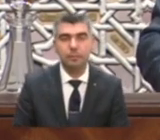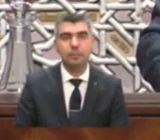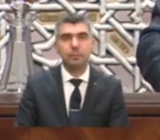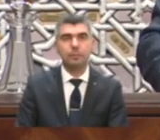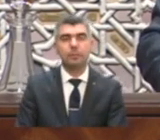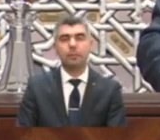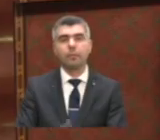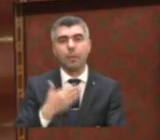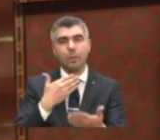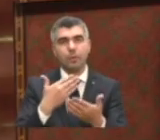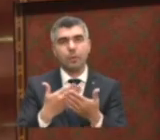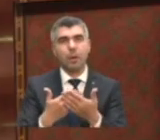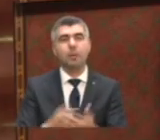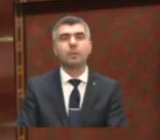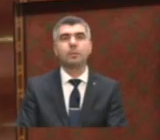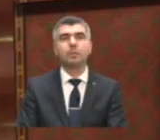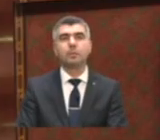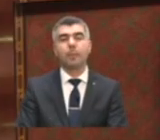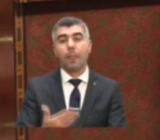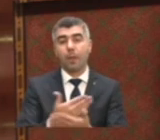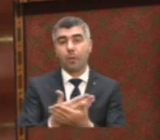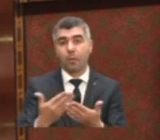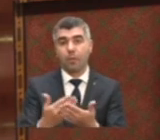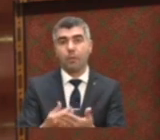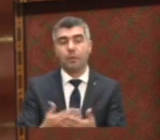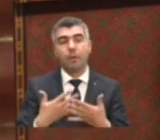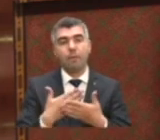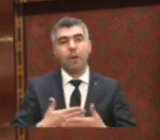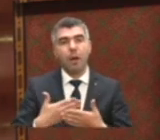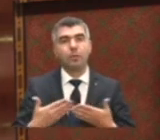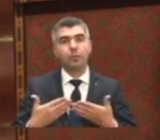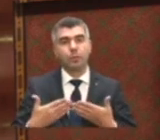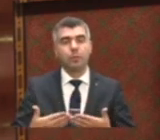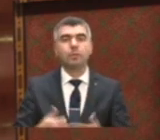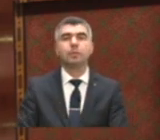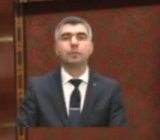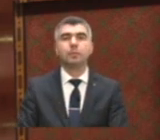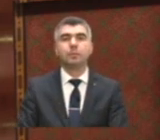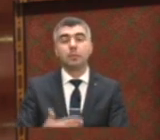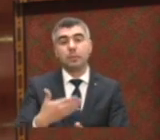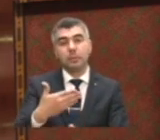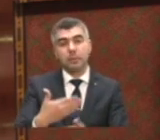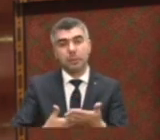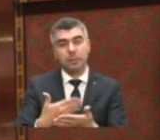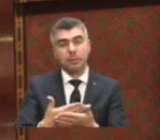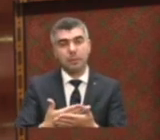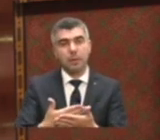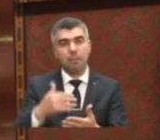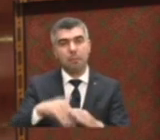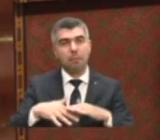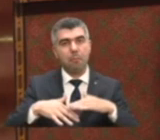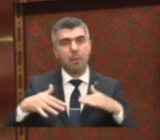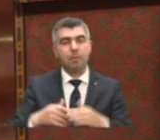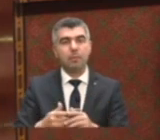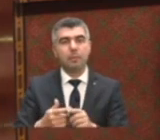محترم السيدات والسادة النواب محترمون، يسعدني أن أبسط أمام مجلسكم المقر نيابة